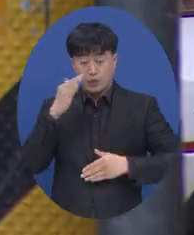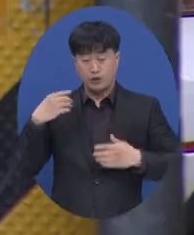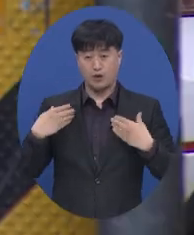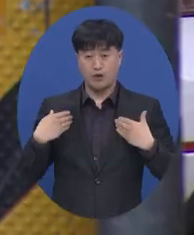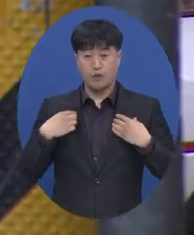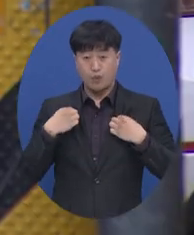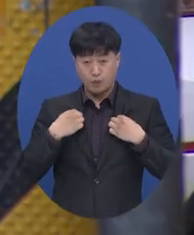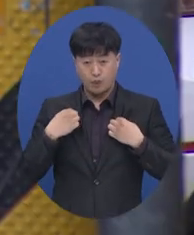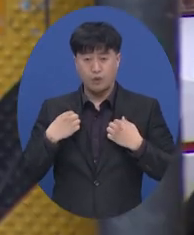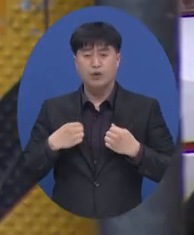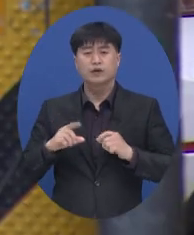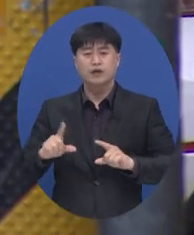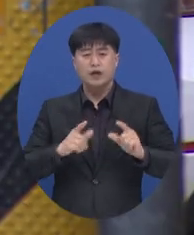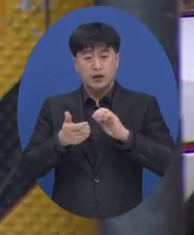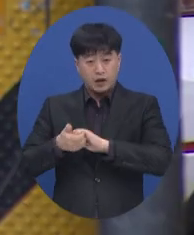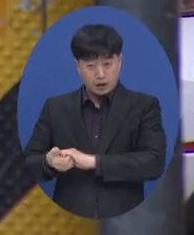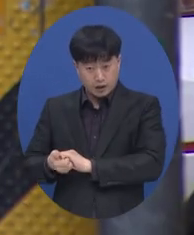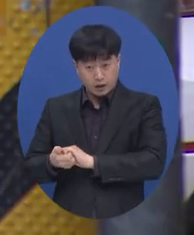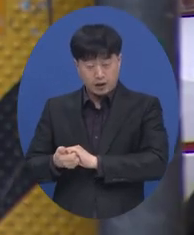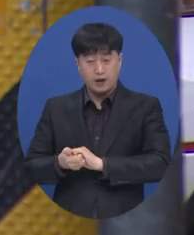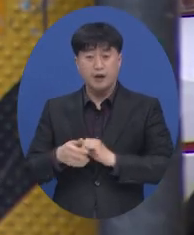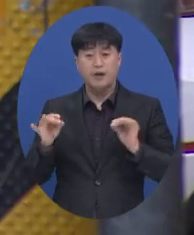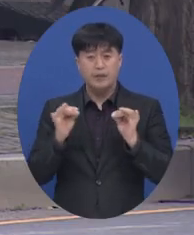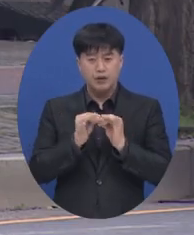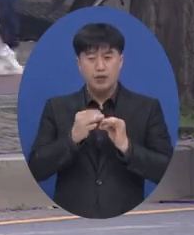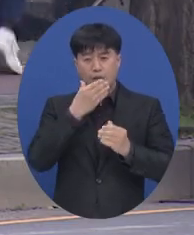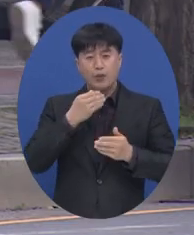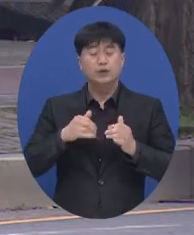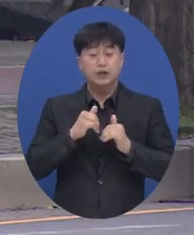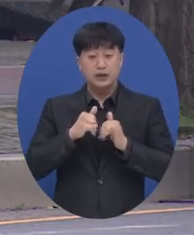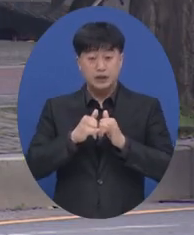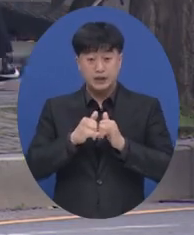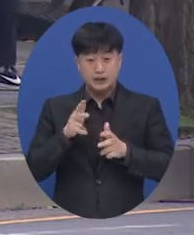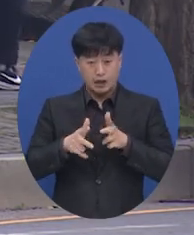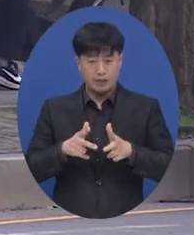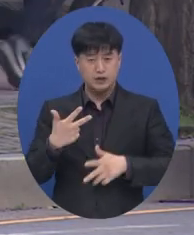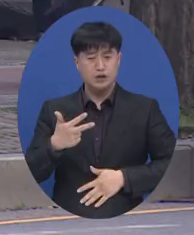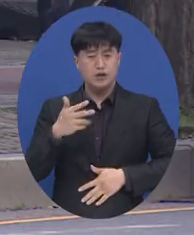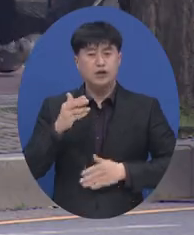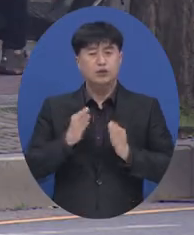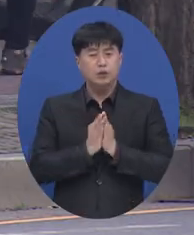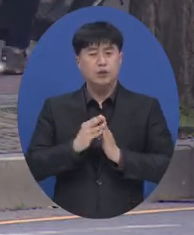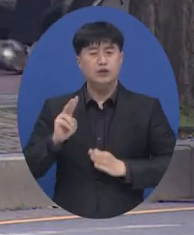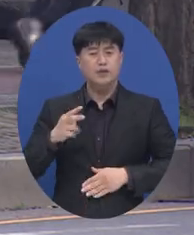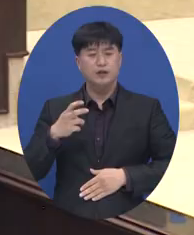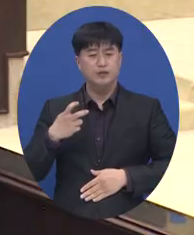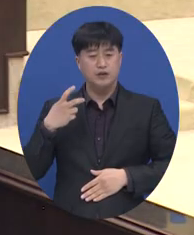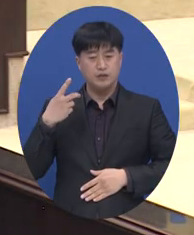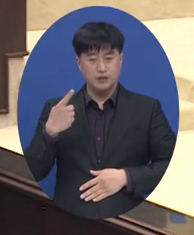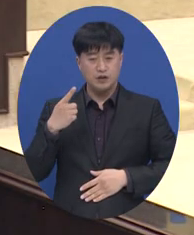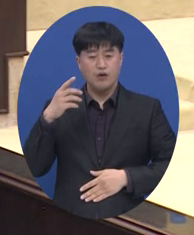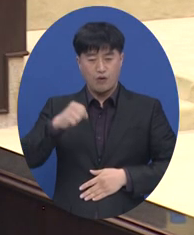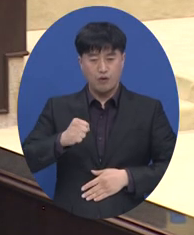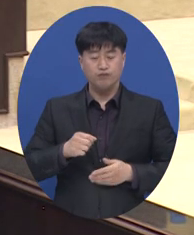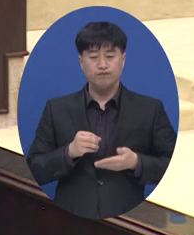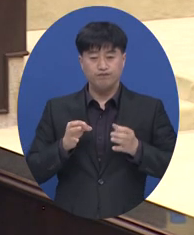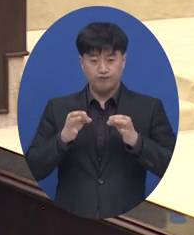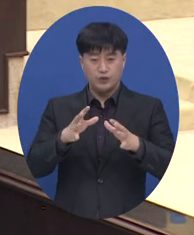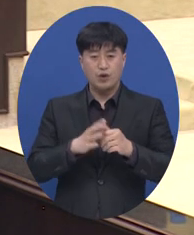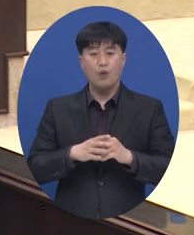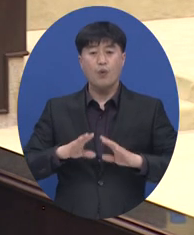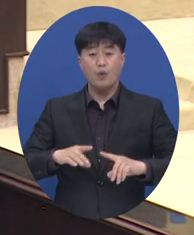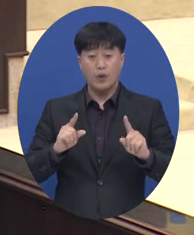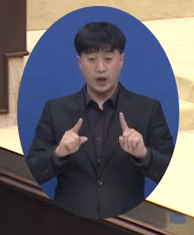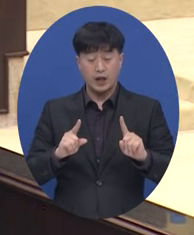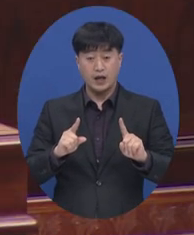기본복지와 생애주기별 맞춤형 복지사업에 7조 231억 원이 투입됩니다. 올해 1회